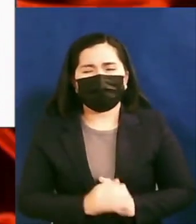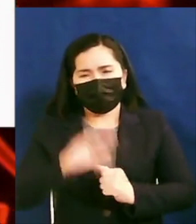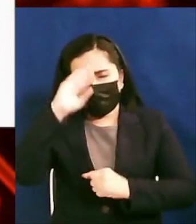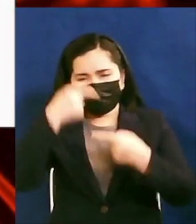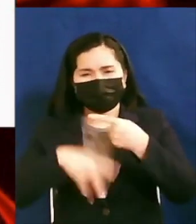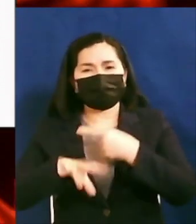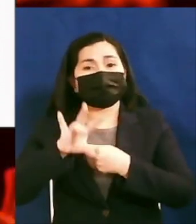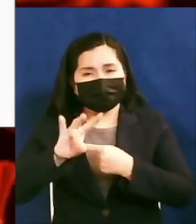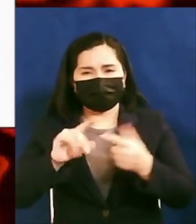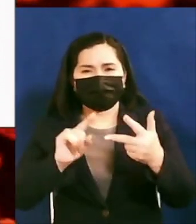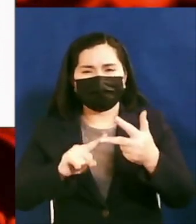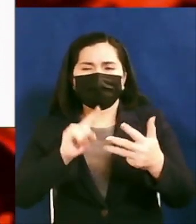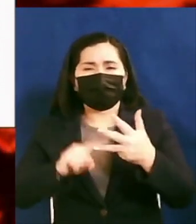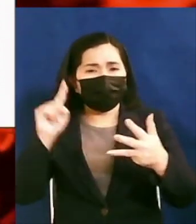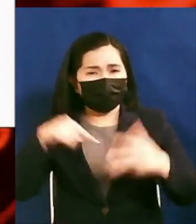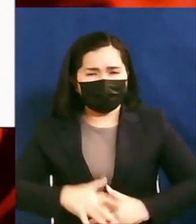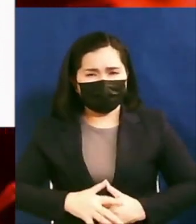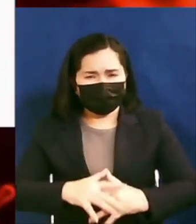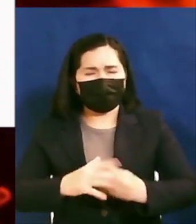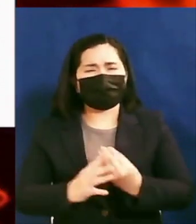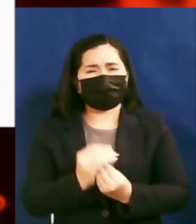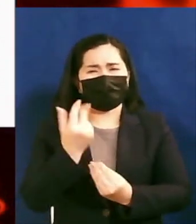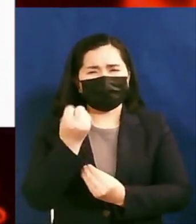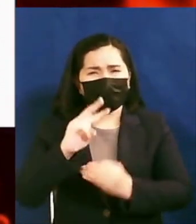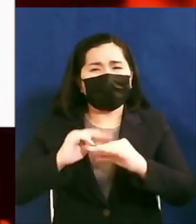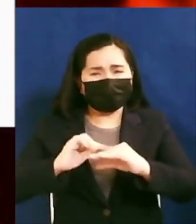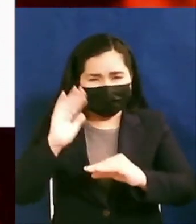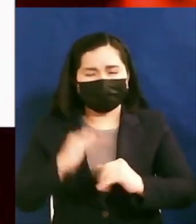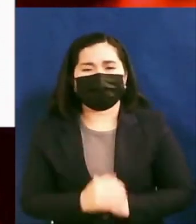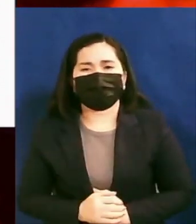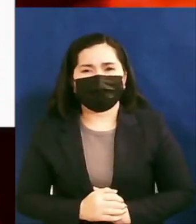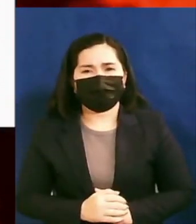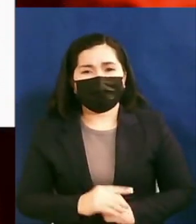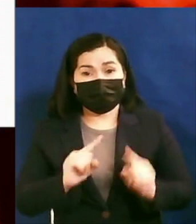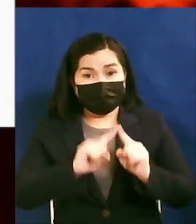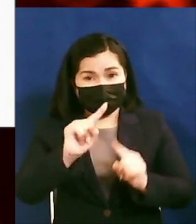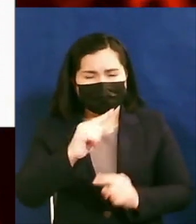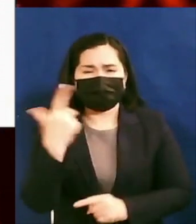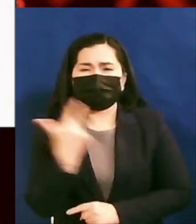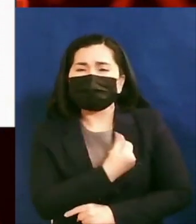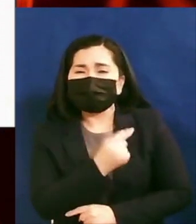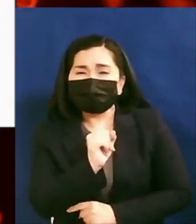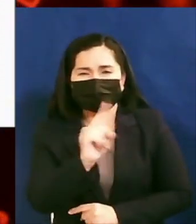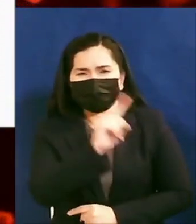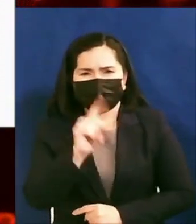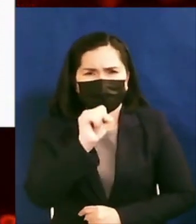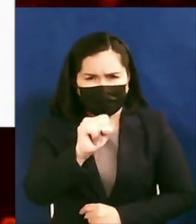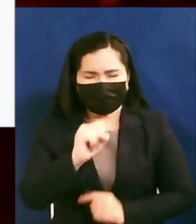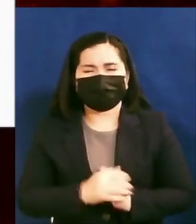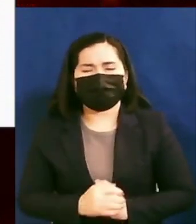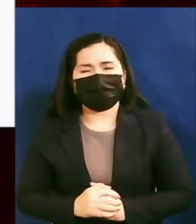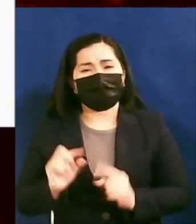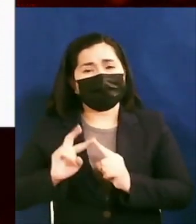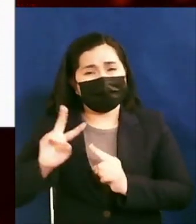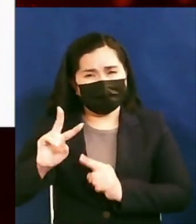ง7โรคนะครับหญิงตั้งครรภ์อายุครรภ์12สัปดาห์ขึ้นไปนะครับก็จะเป็นซิโนแวคเข็มที่1นะครับแล้วก็แอสตรา